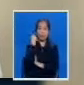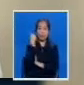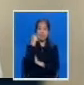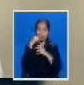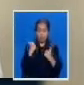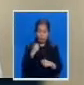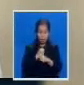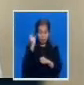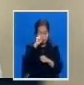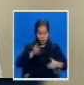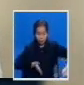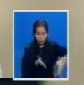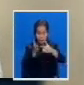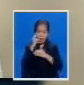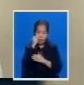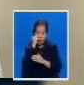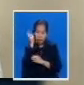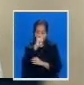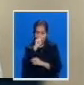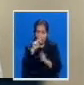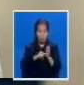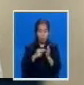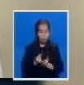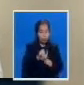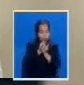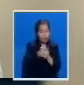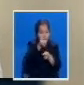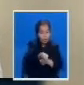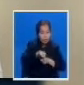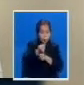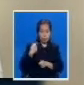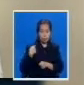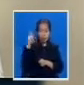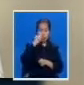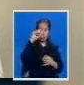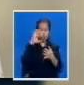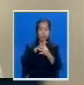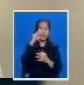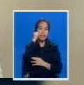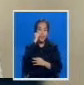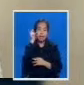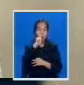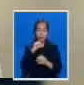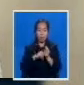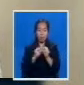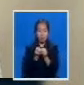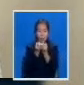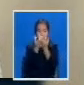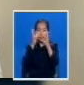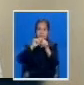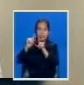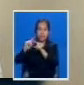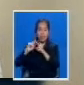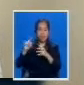งน้ำนะครับที่จะทำให้พี่น้องเกษตรกรได้ประโยชน์สามารถผลิตผลผลิตทางการเกษตรได้เพิ่มขึ้นต่